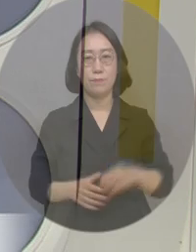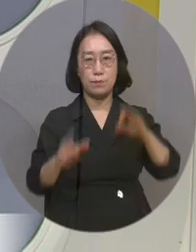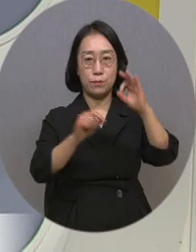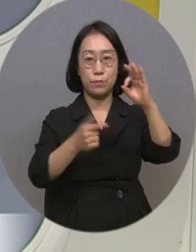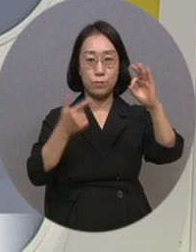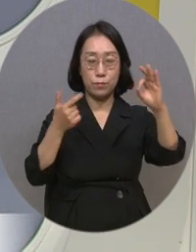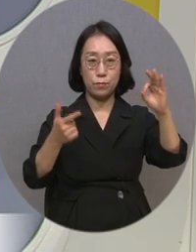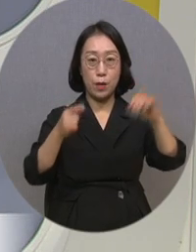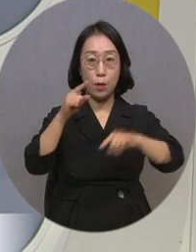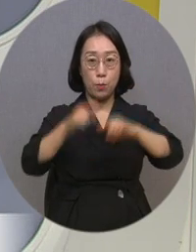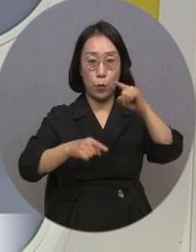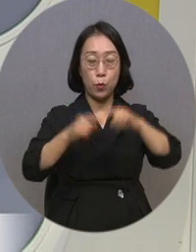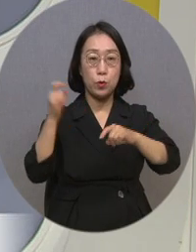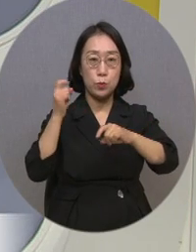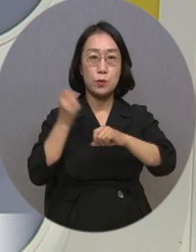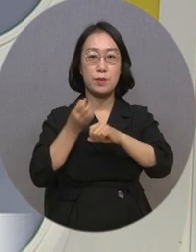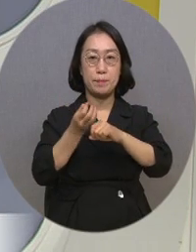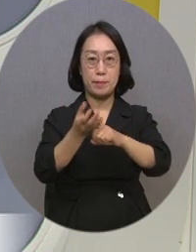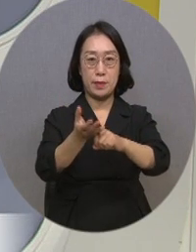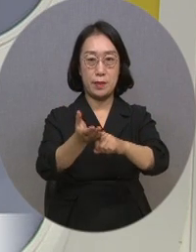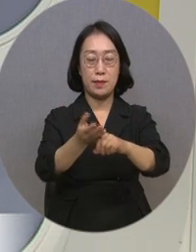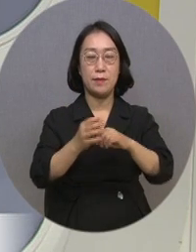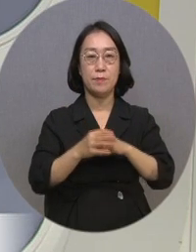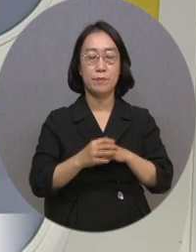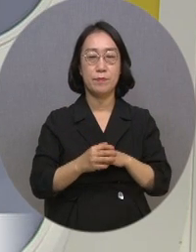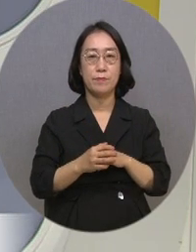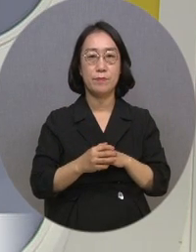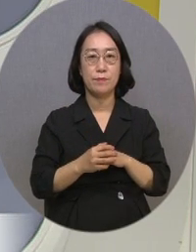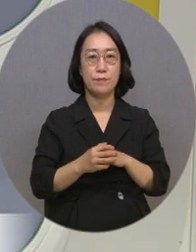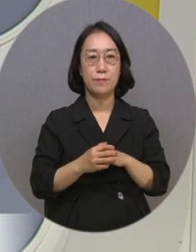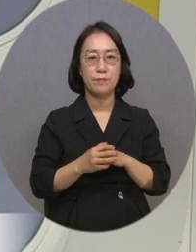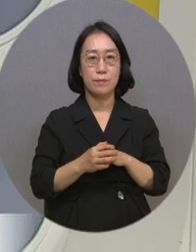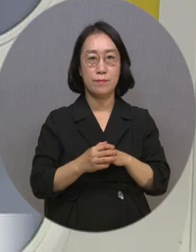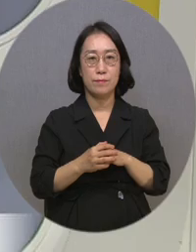10월 6일 목요일 만만한 뉴스는 지역 네트워크 소식으로 함께합니다.